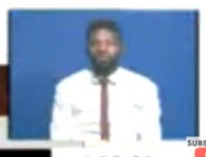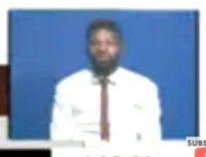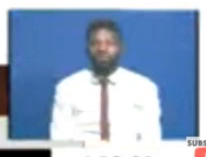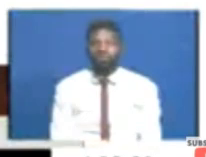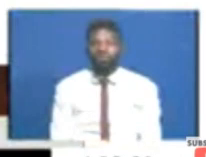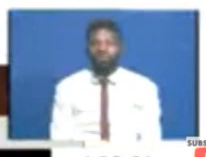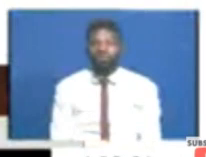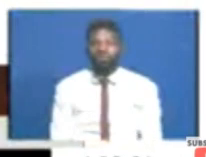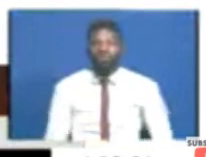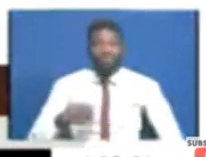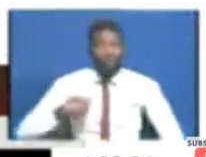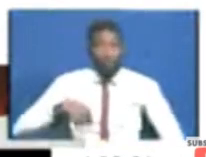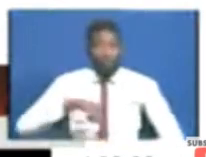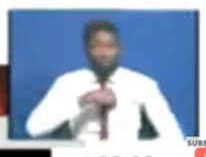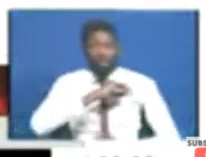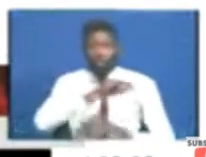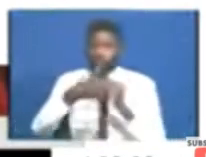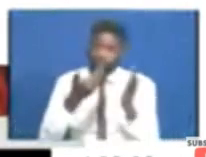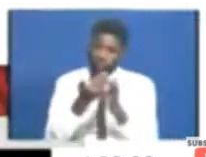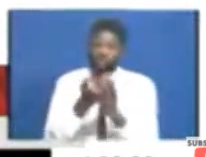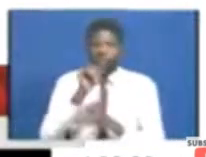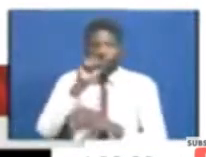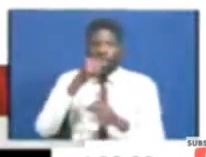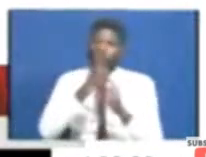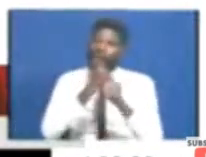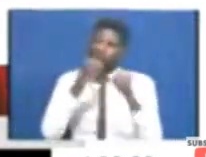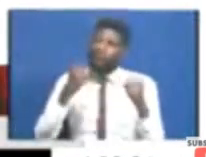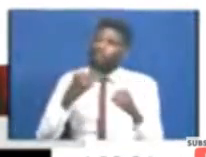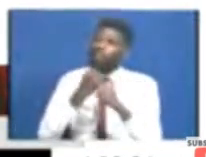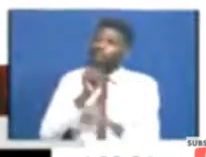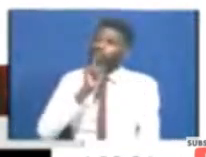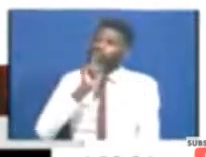Sisi wote tujibidishe tuhakikishe kwamba sisi wote